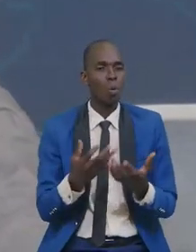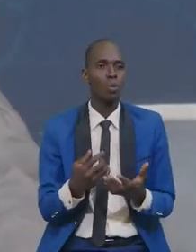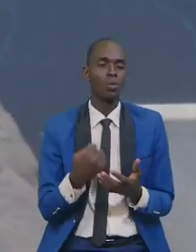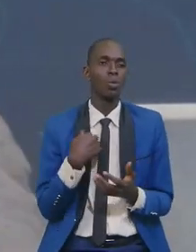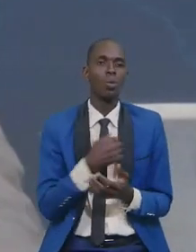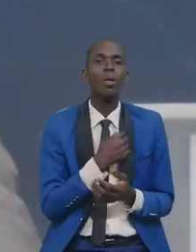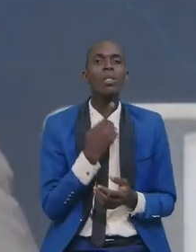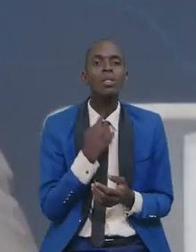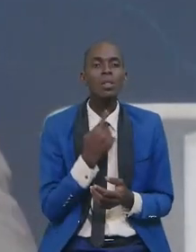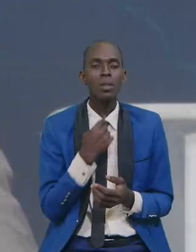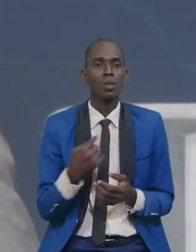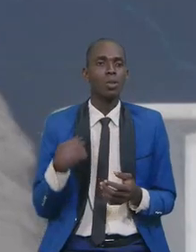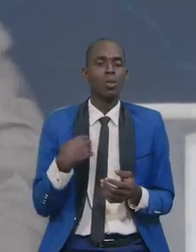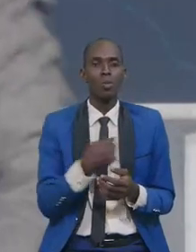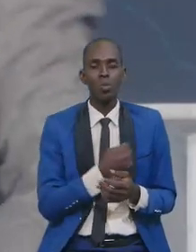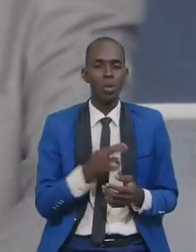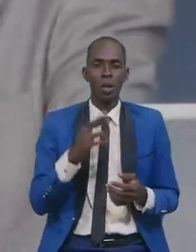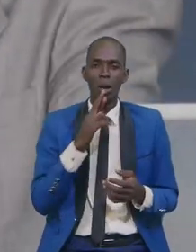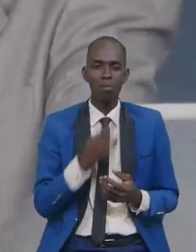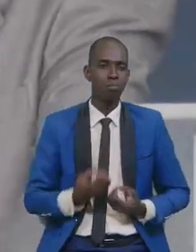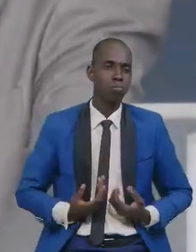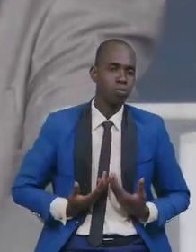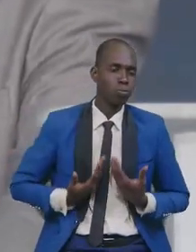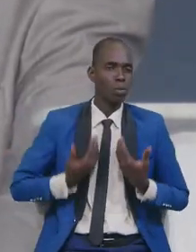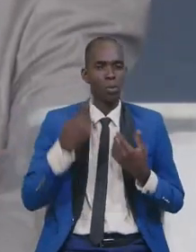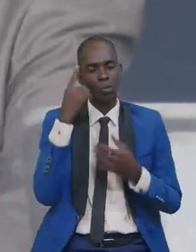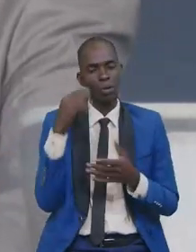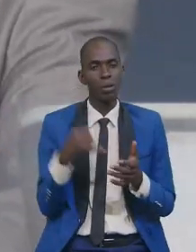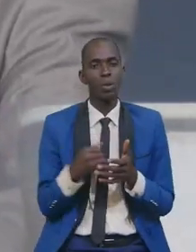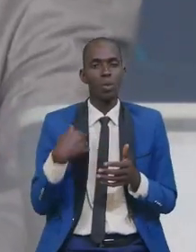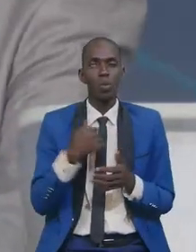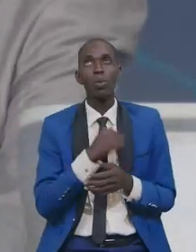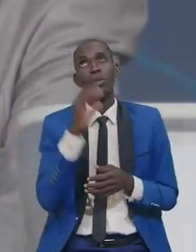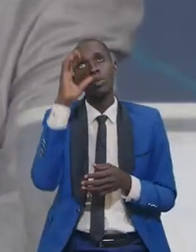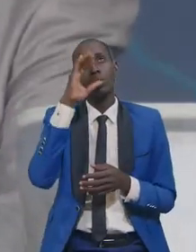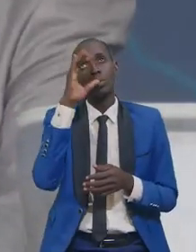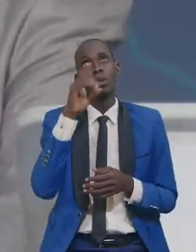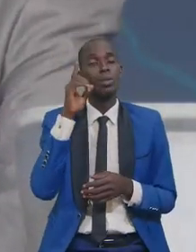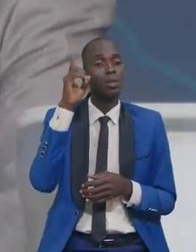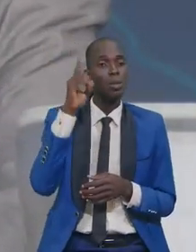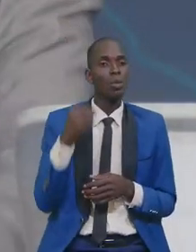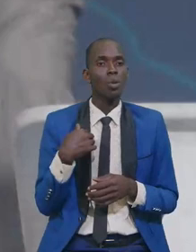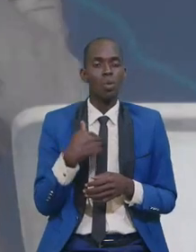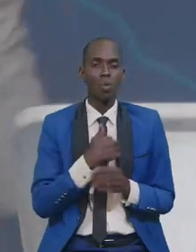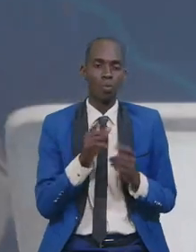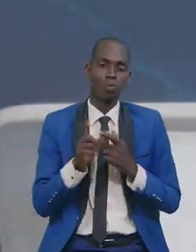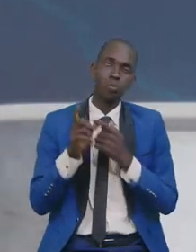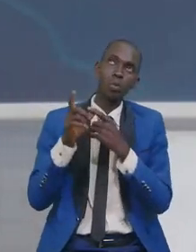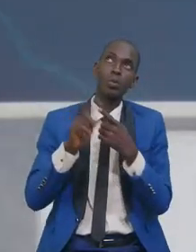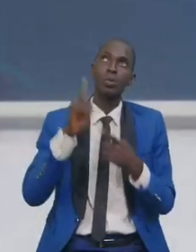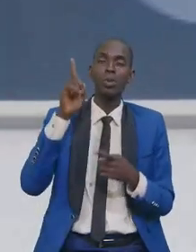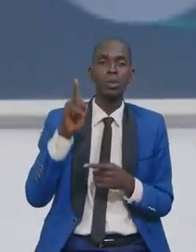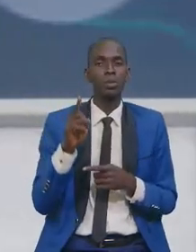nous avons soif, nous sommes passionnés, nous cherchons le Seigneur et nous venons à